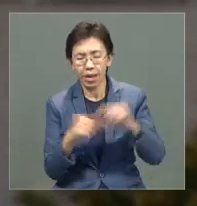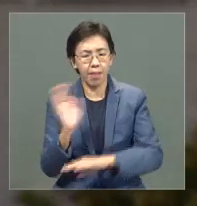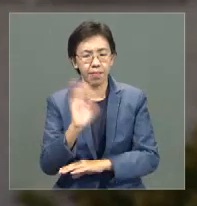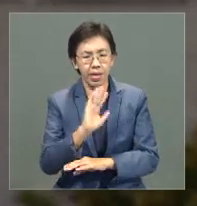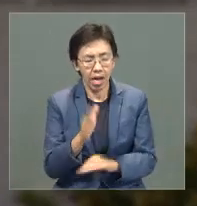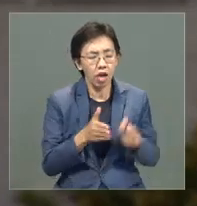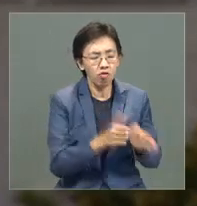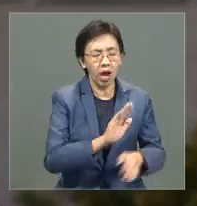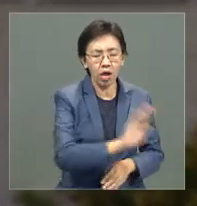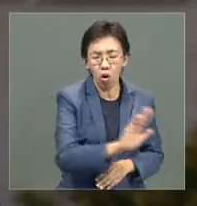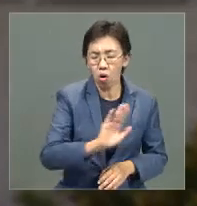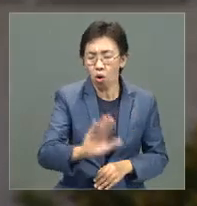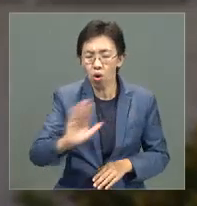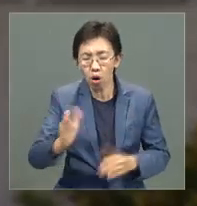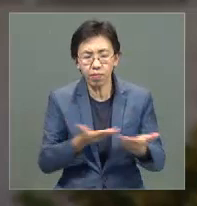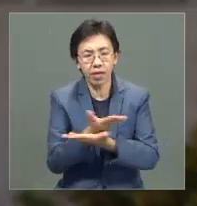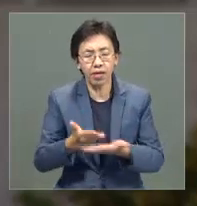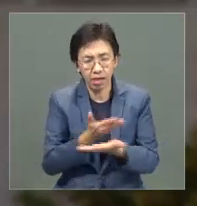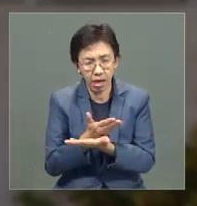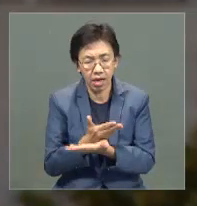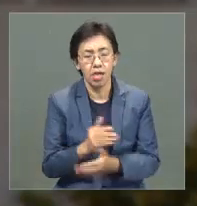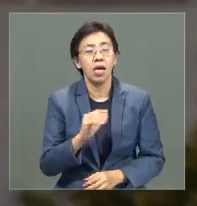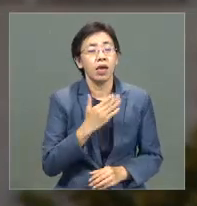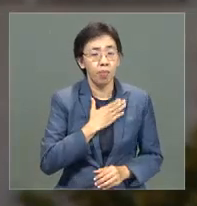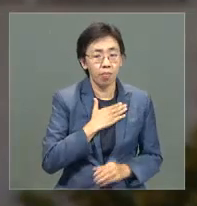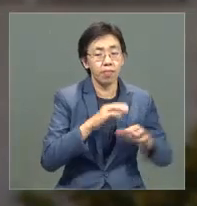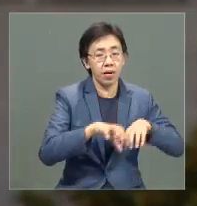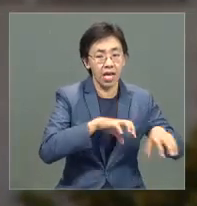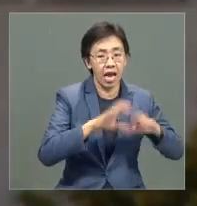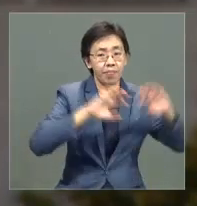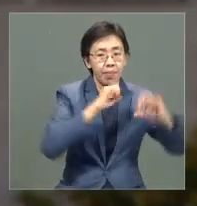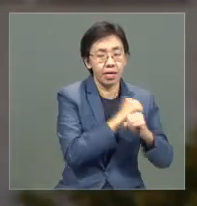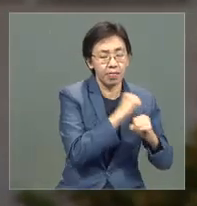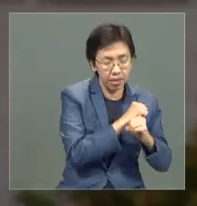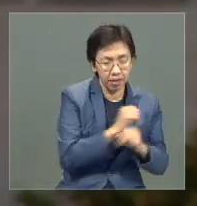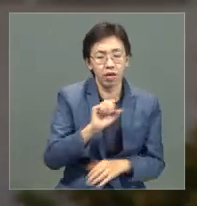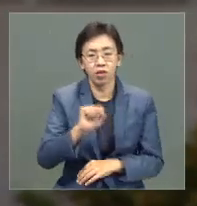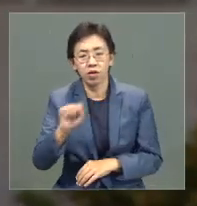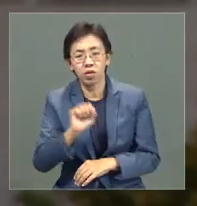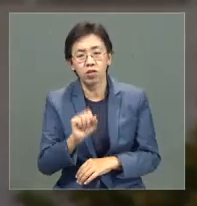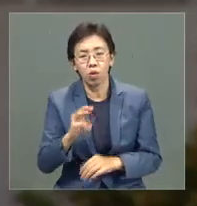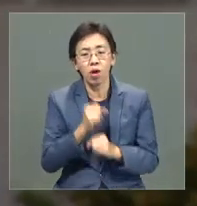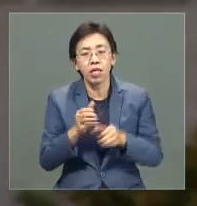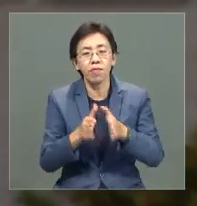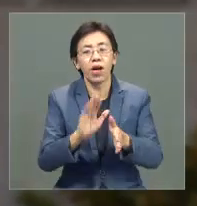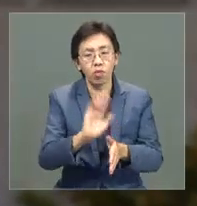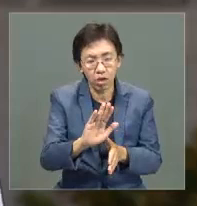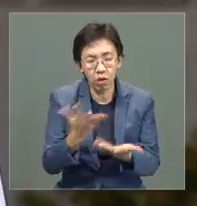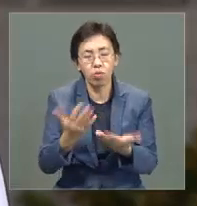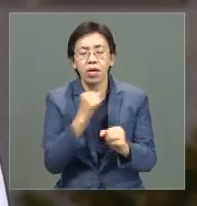มก็ทำหน้าที่ของผมสภาก็ทำหน้าที่ของสภาแล้วนายกก็ทำคู่ขนานกันไปอย่างที่บอกไปเมื่อวานนี้แล้วนะ